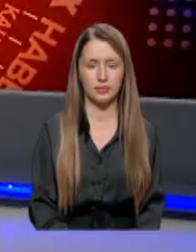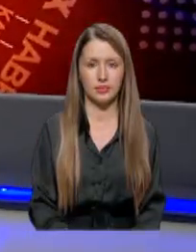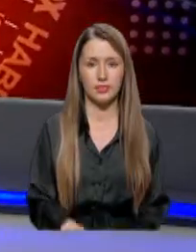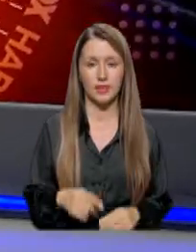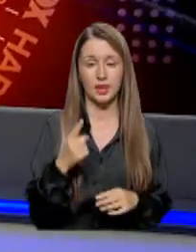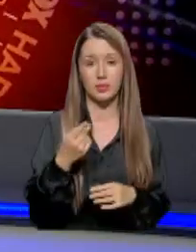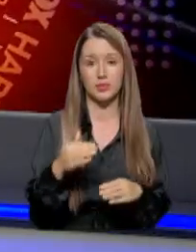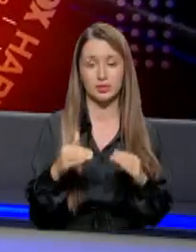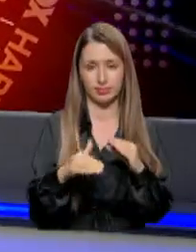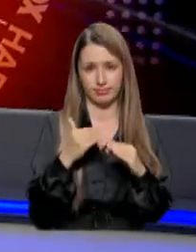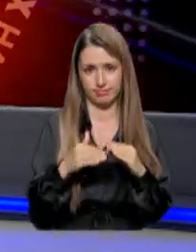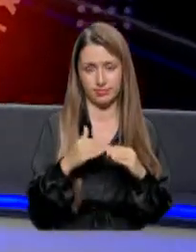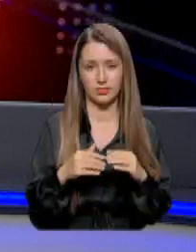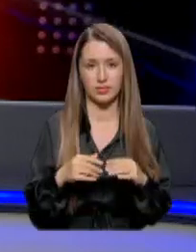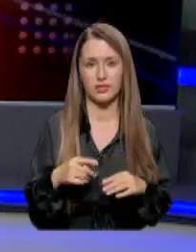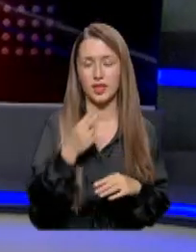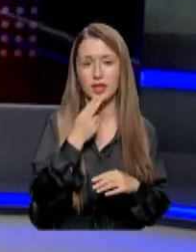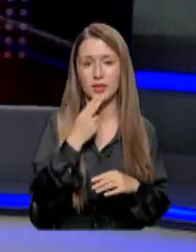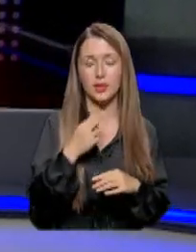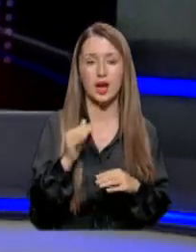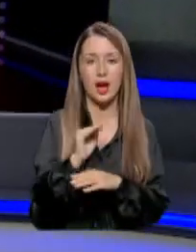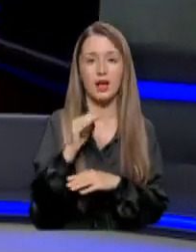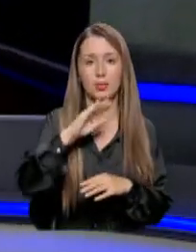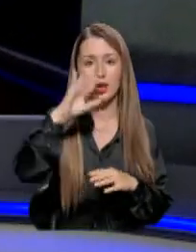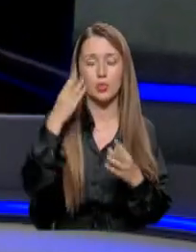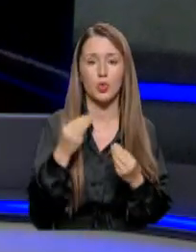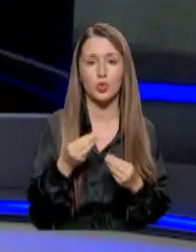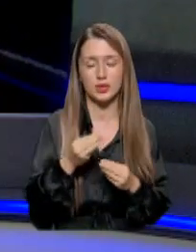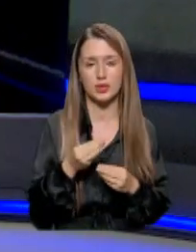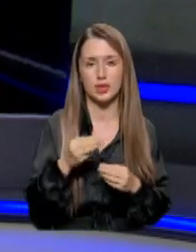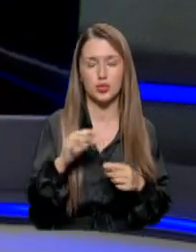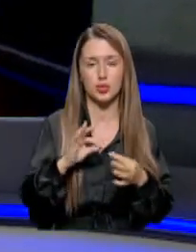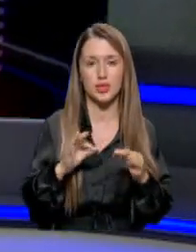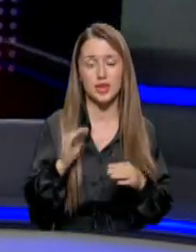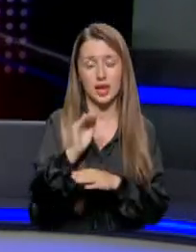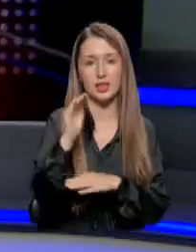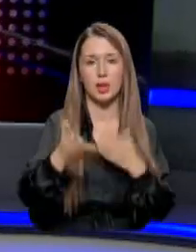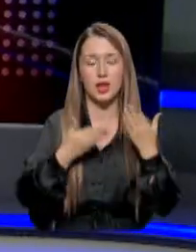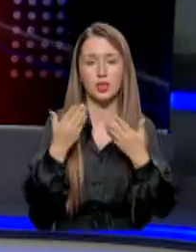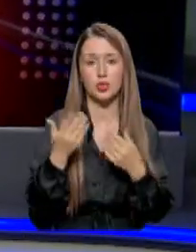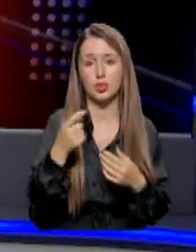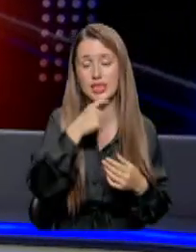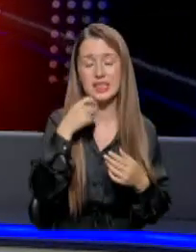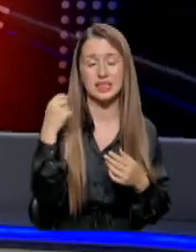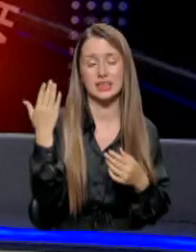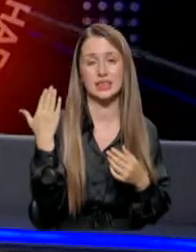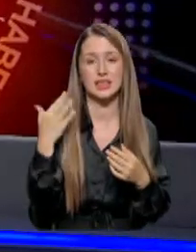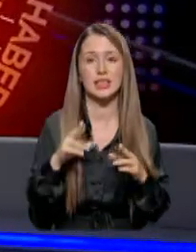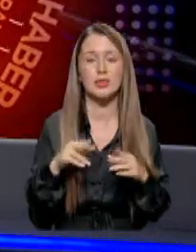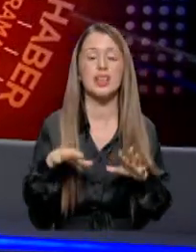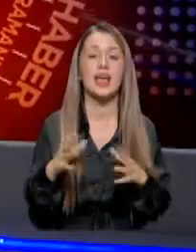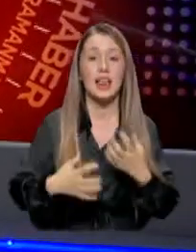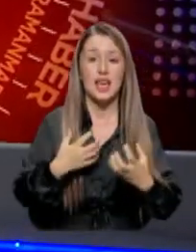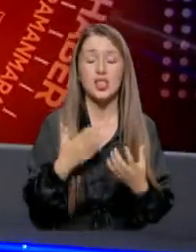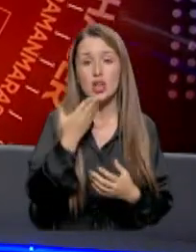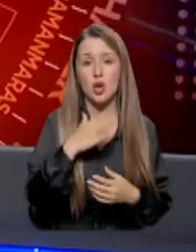Evet, bir izleyicimize hanımefendi de hayat bayram olsa cümlesi tam olarak hayatımı anlatıyor. Eski tadı yok, neşesi yok, heyecanı